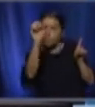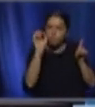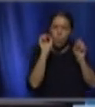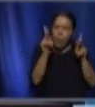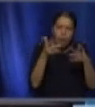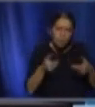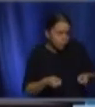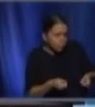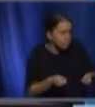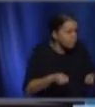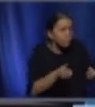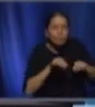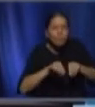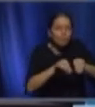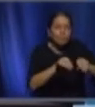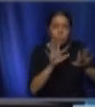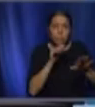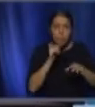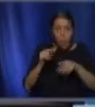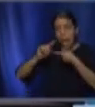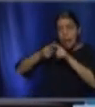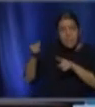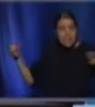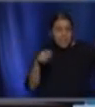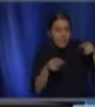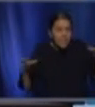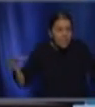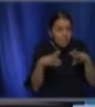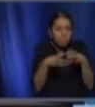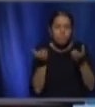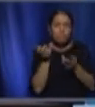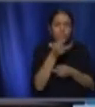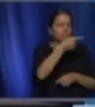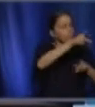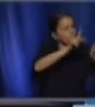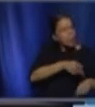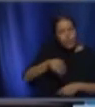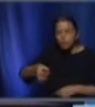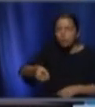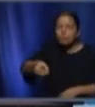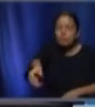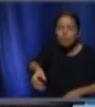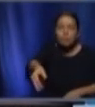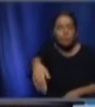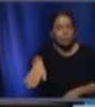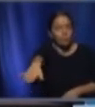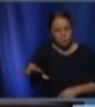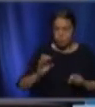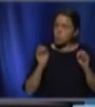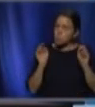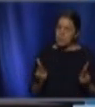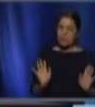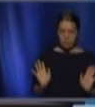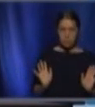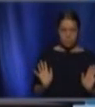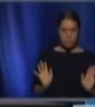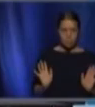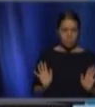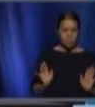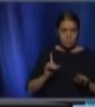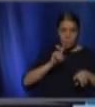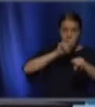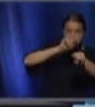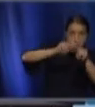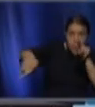bonbons acceptent certaines consignes, je pense qu'il n'y a pas de menace à la santé significative pour empêcher, je vous dirais, cette activité qui est